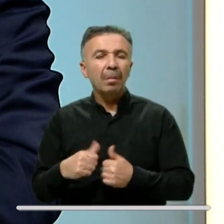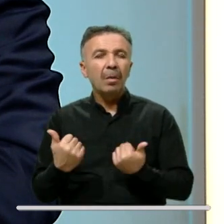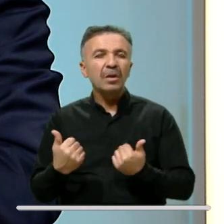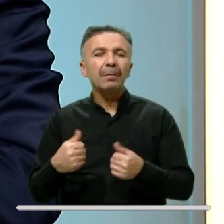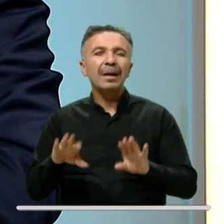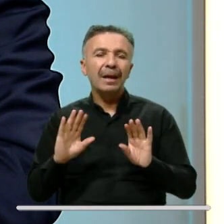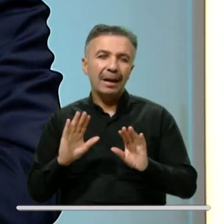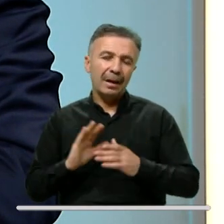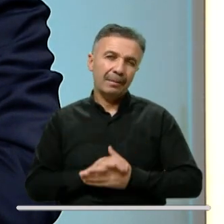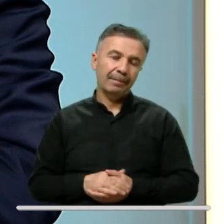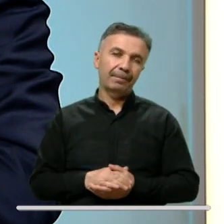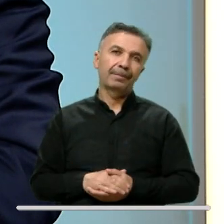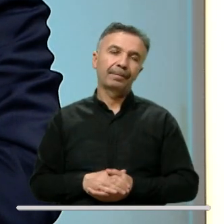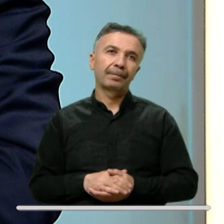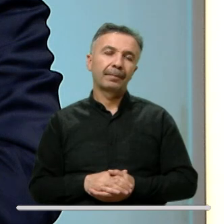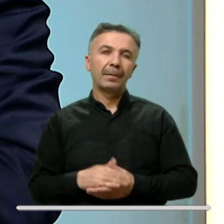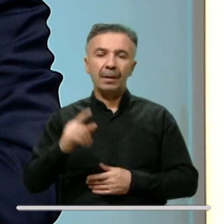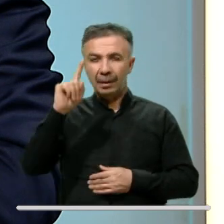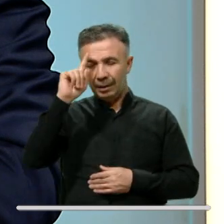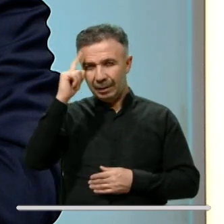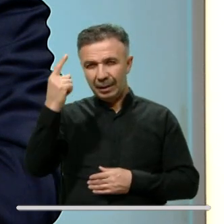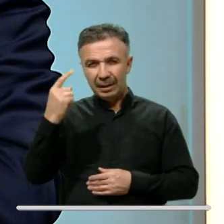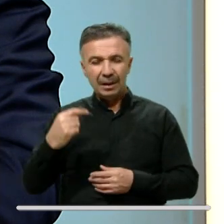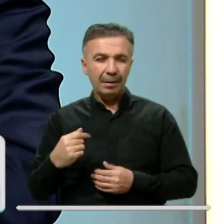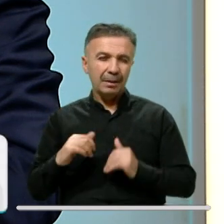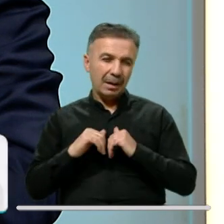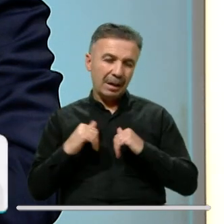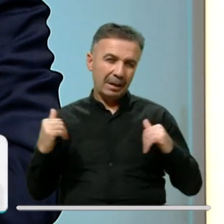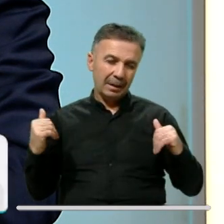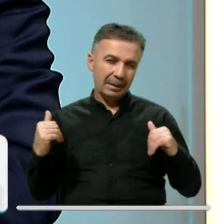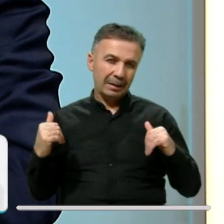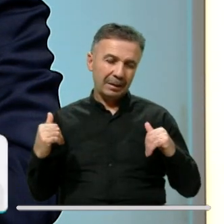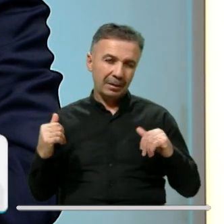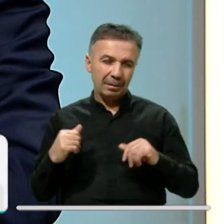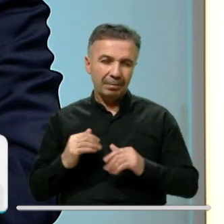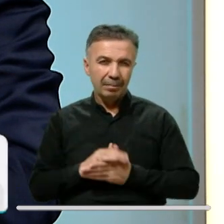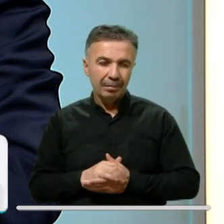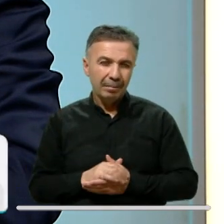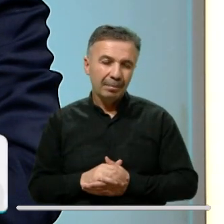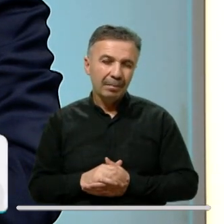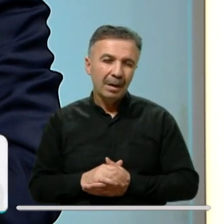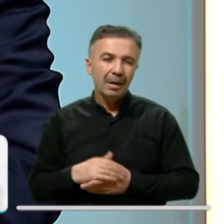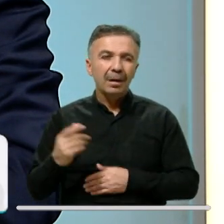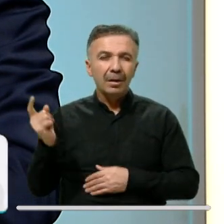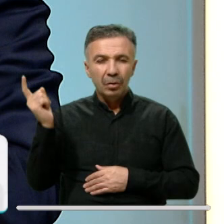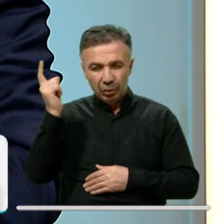bir talak, bir boşanma değil. Sadece bir ayrılıktır, geçici bir ayrılıktır.